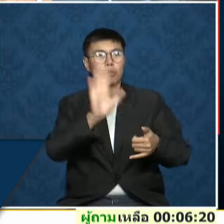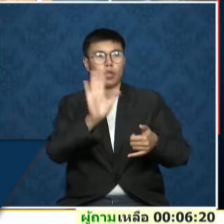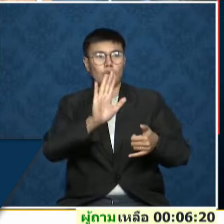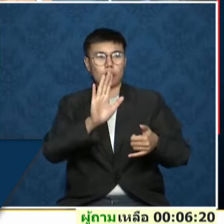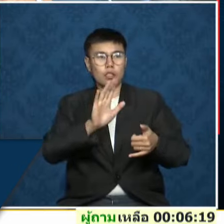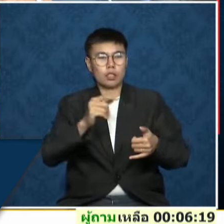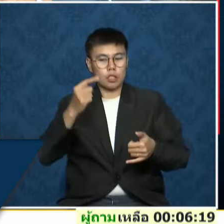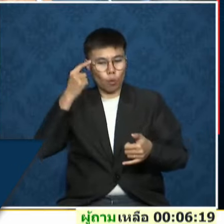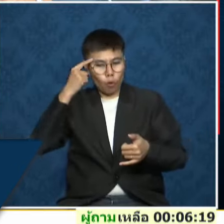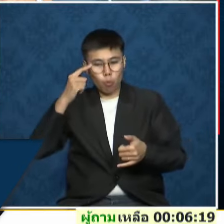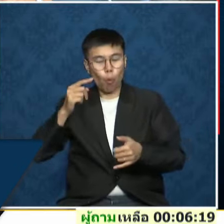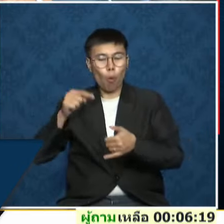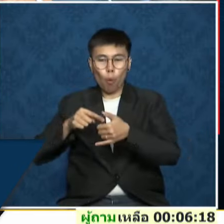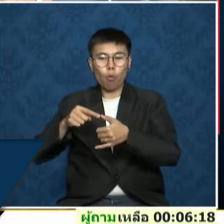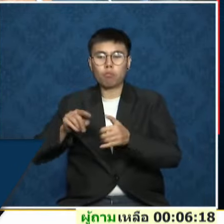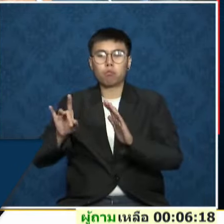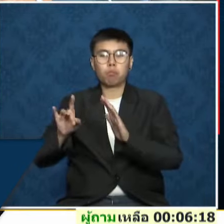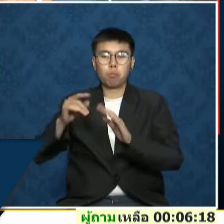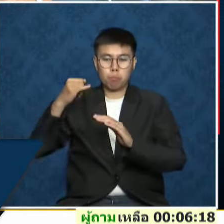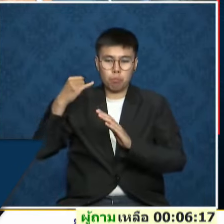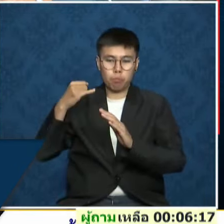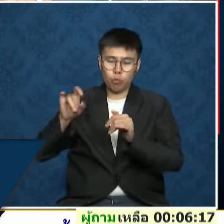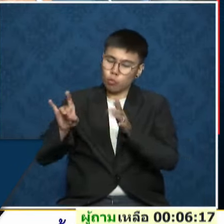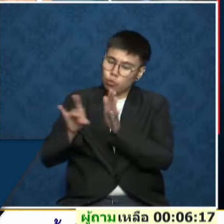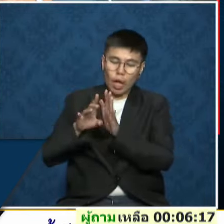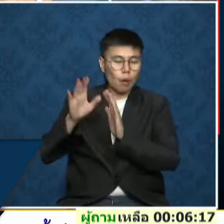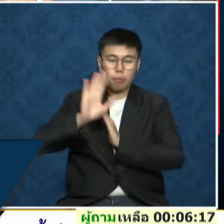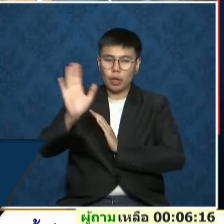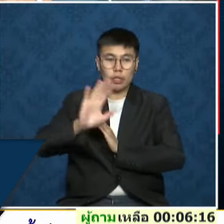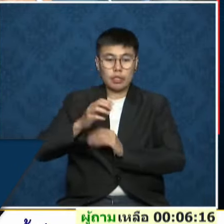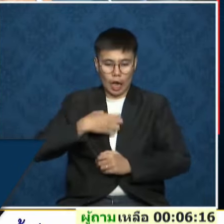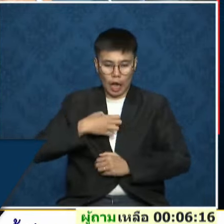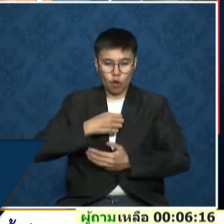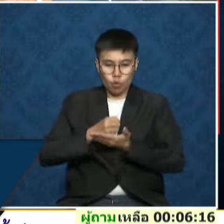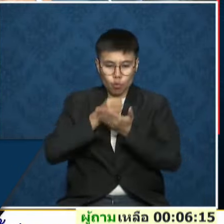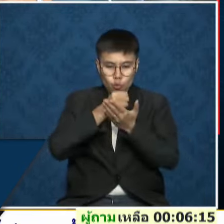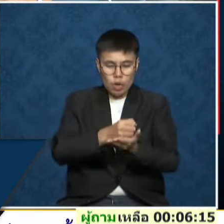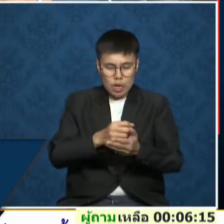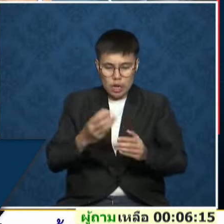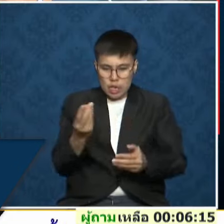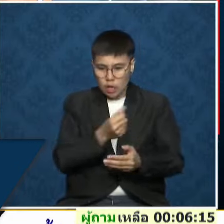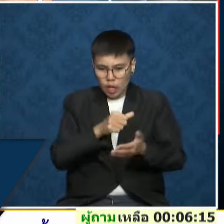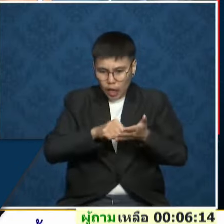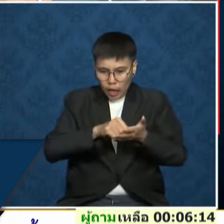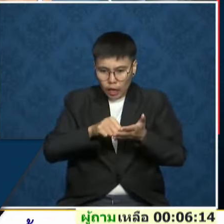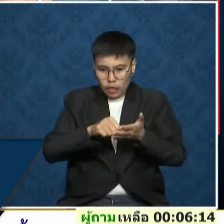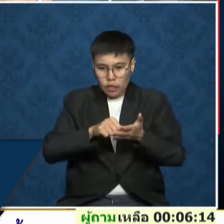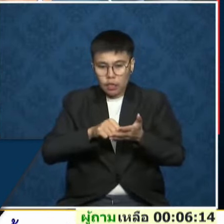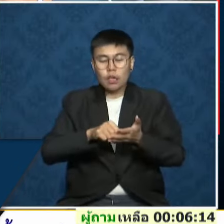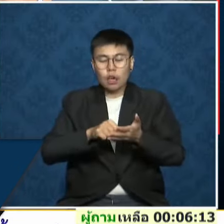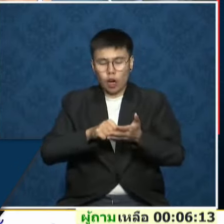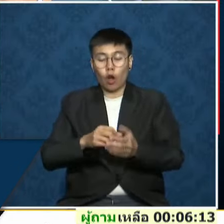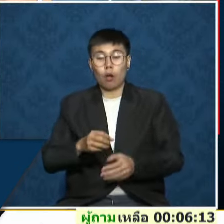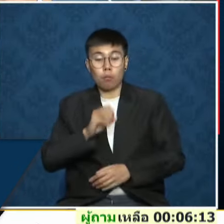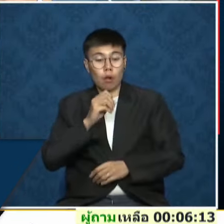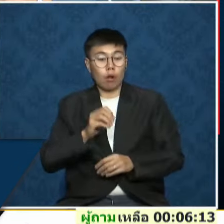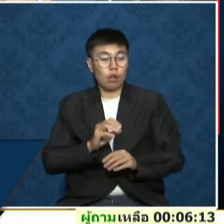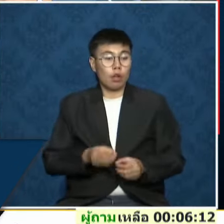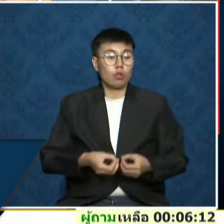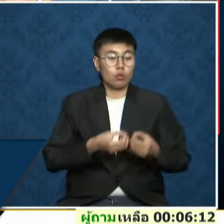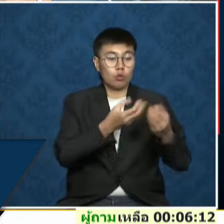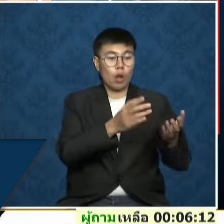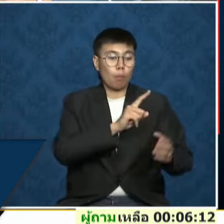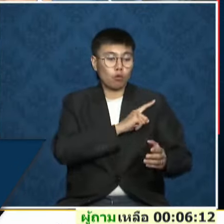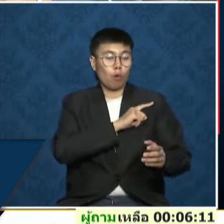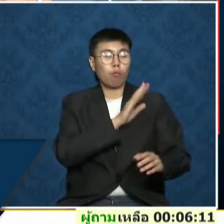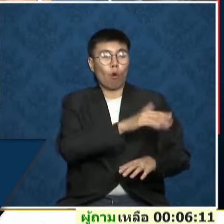คะอยากจะให้ท่านเร่งแก้ไขและก็ไม่ใช่แก้ด้วยการโยนหน้าที่กลับไปที่ผอ.เขตพื้นที่เพรา